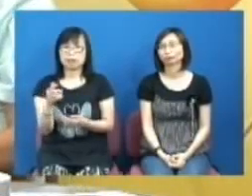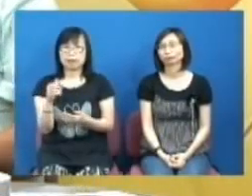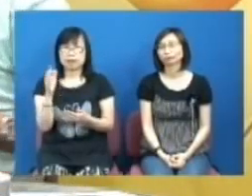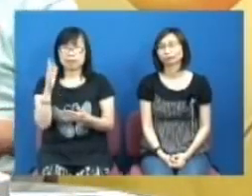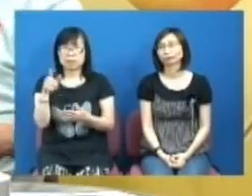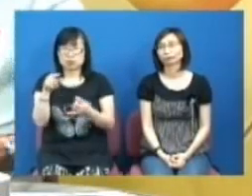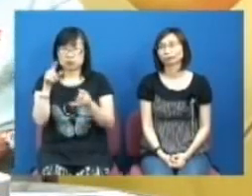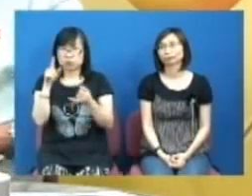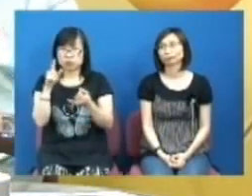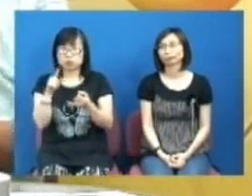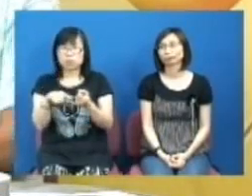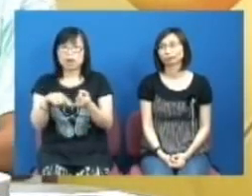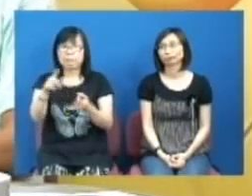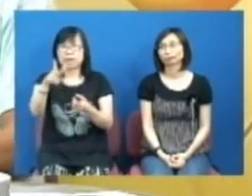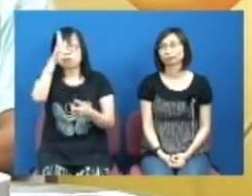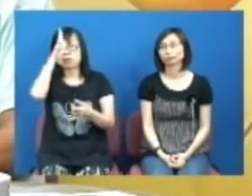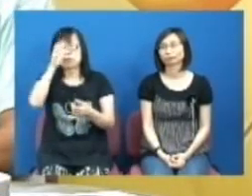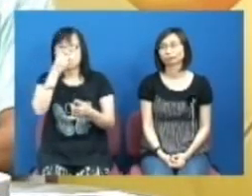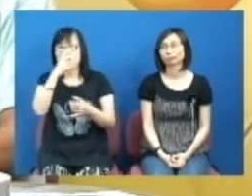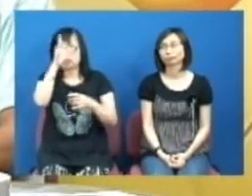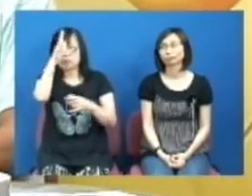呢個到底一個而家香港嘅政黨係一個